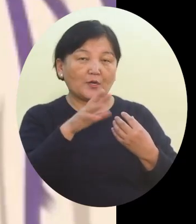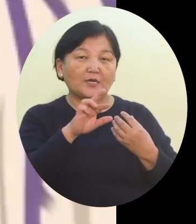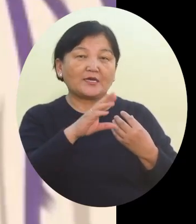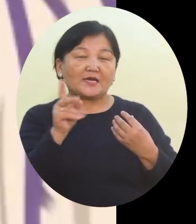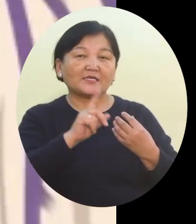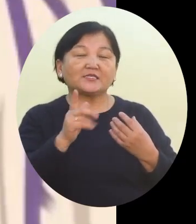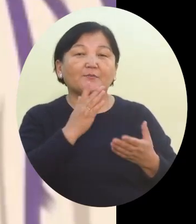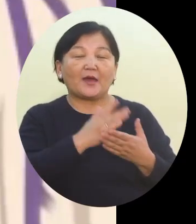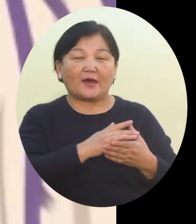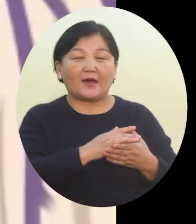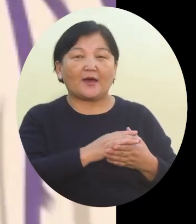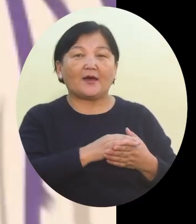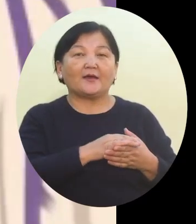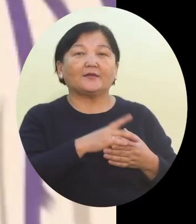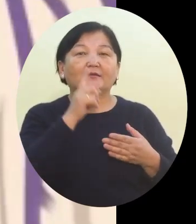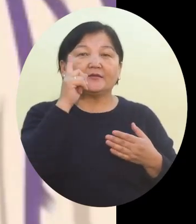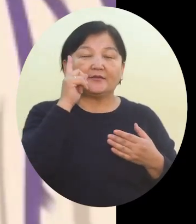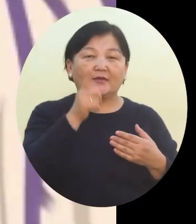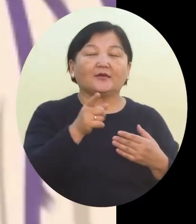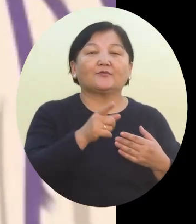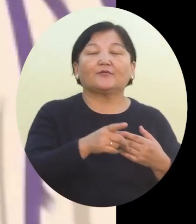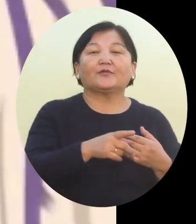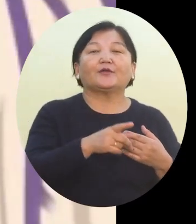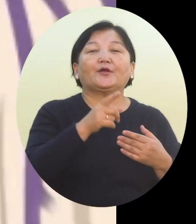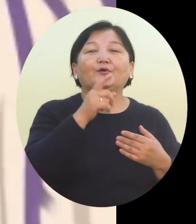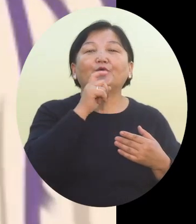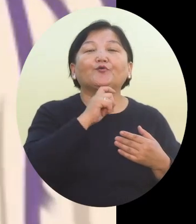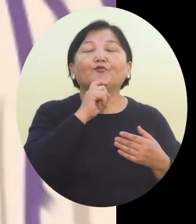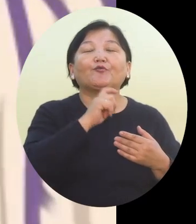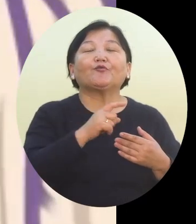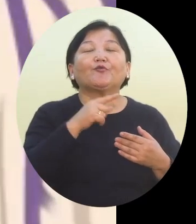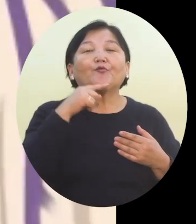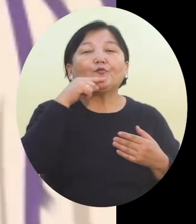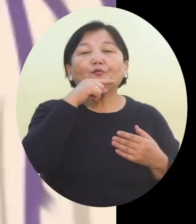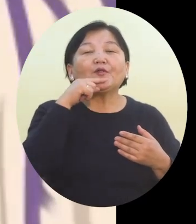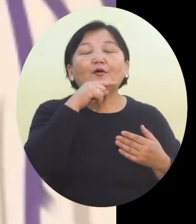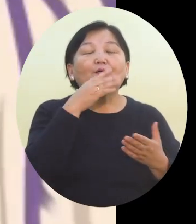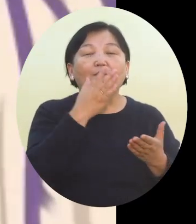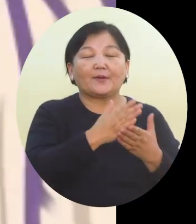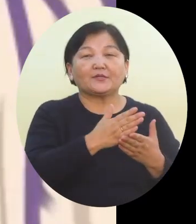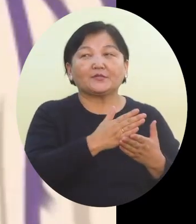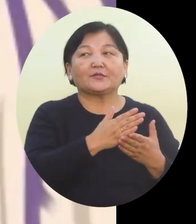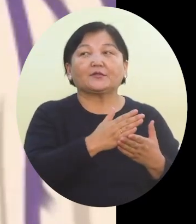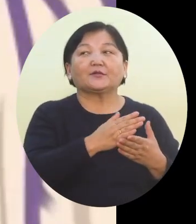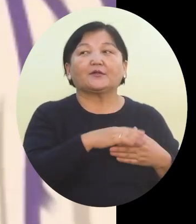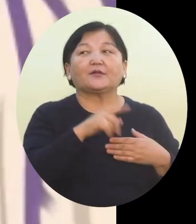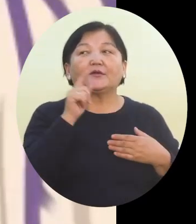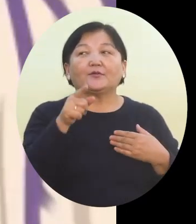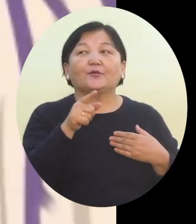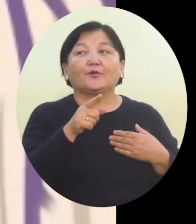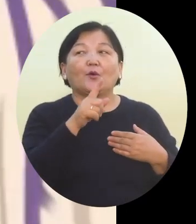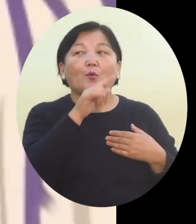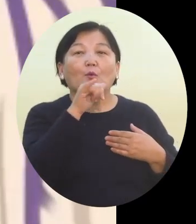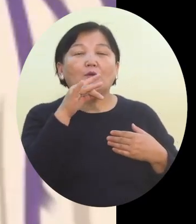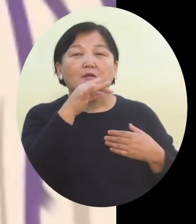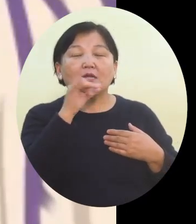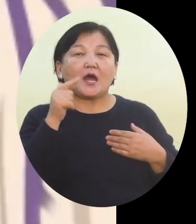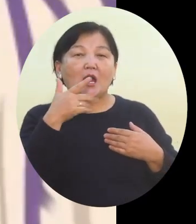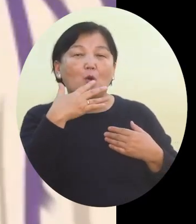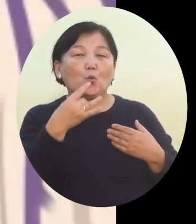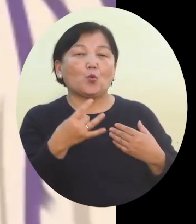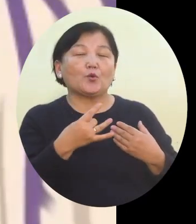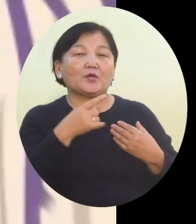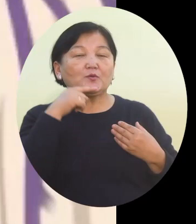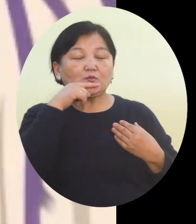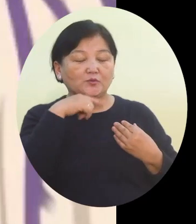цусны суцс маань цусыг шахан гаргадаг. За энд болохоор хураагуурын цус урсж байгаа байдал харагдаж байна. За хураагуурын